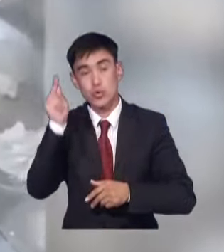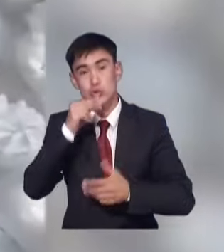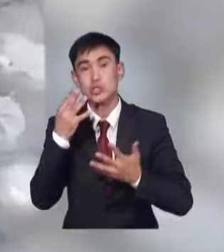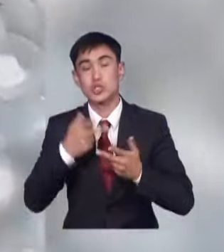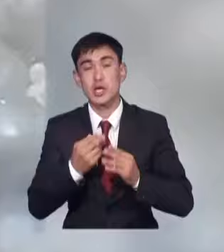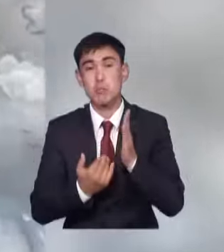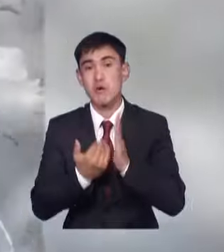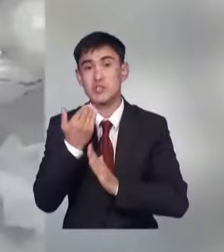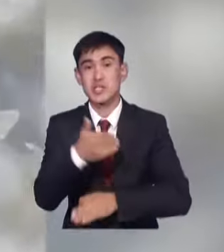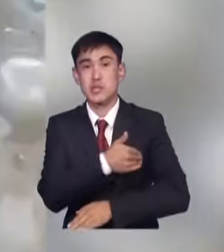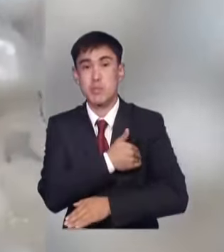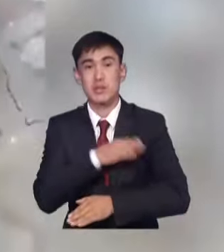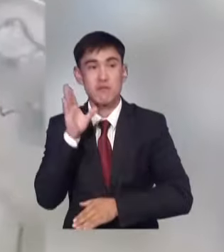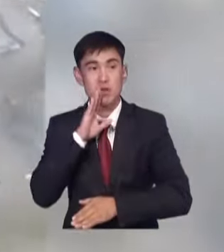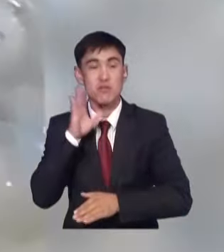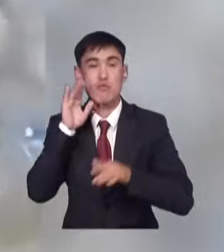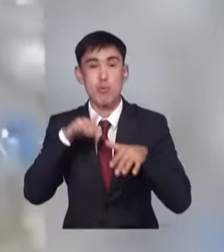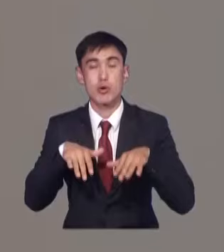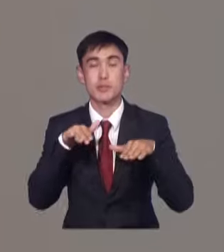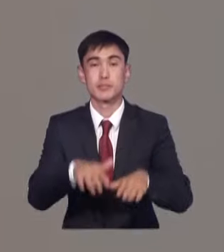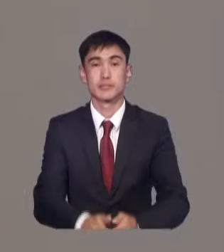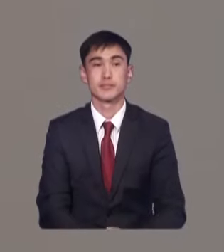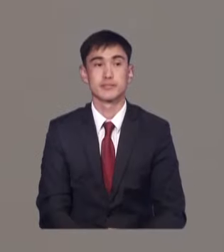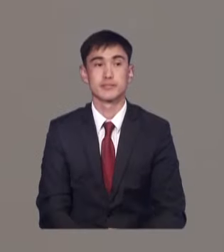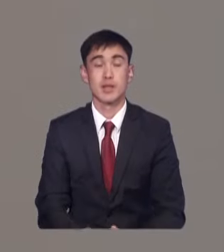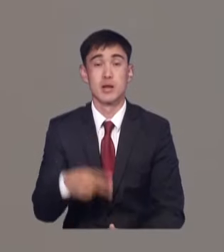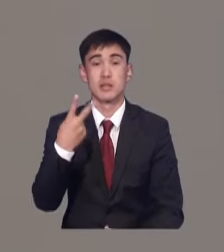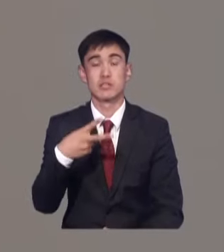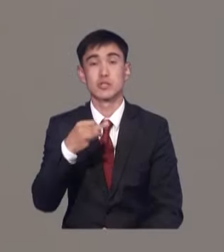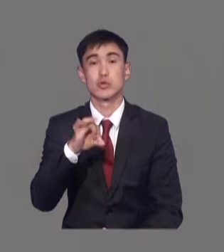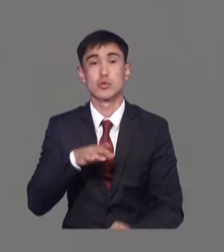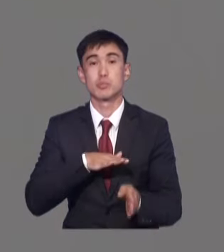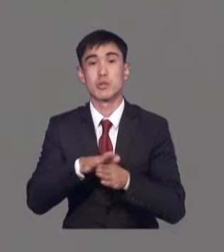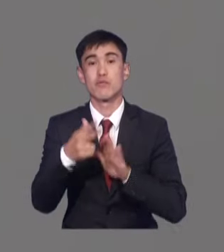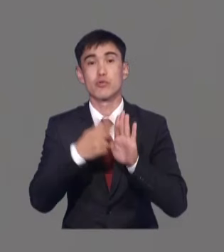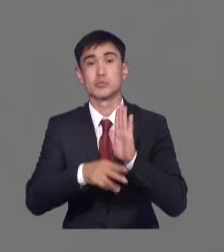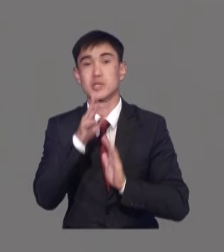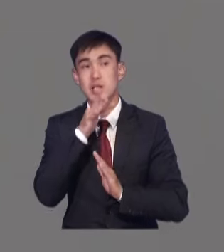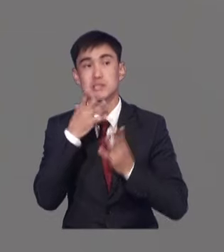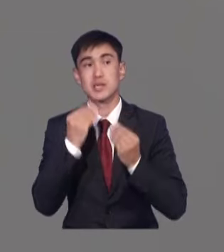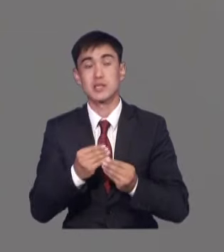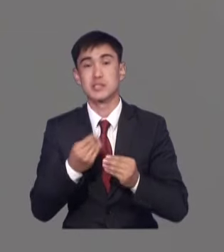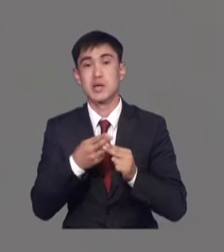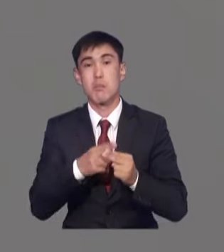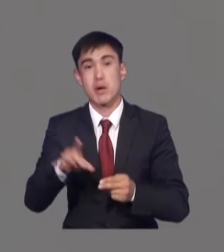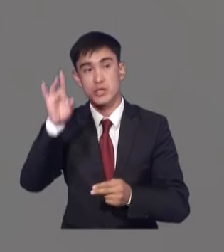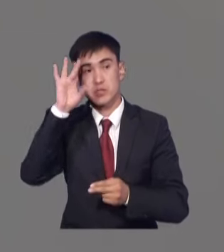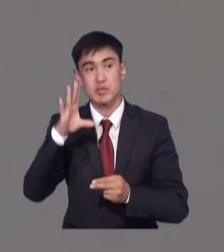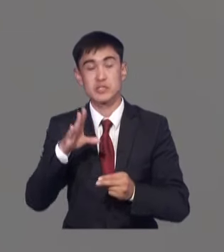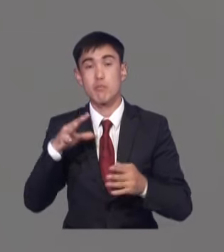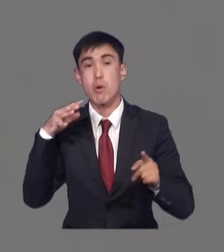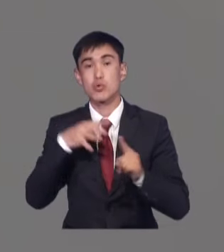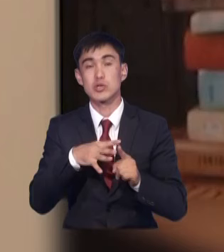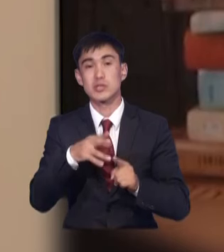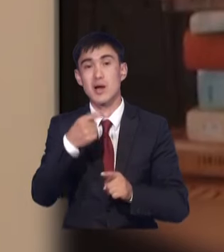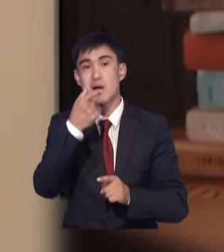считают повышение температуры воды в море 20 июля исполняется 80 лет со дня самого известного покушения